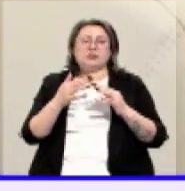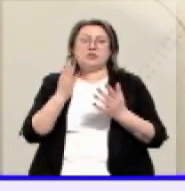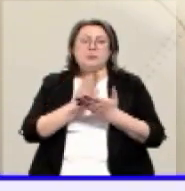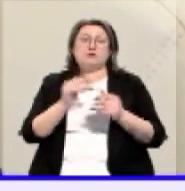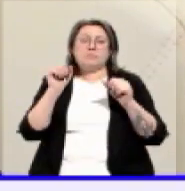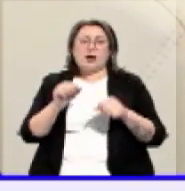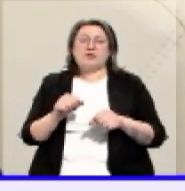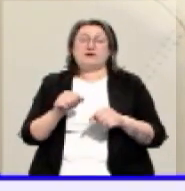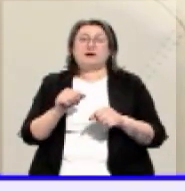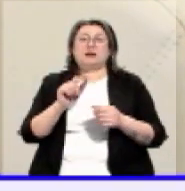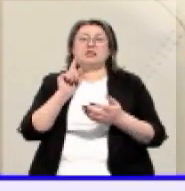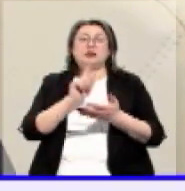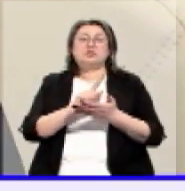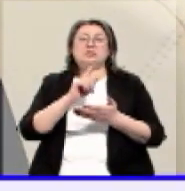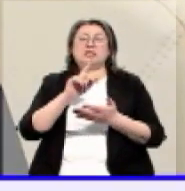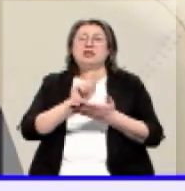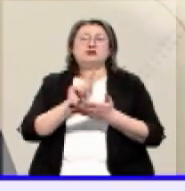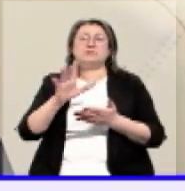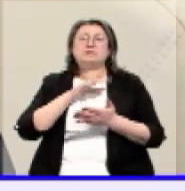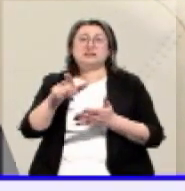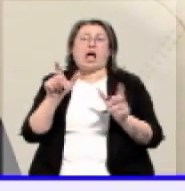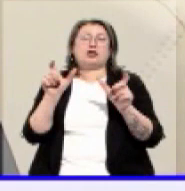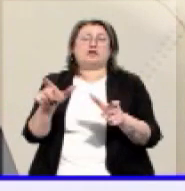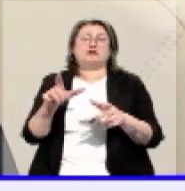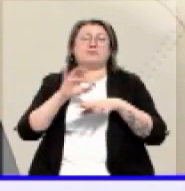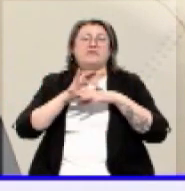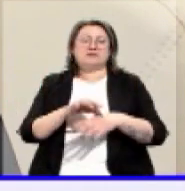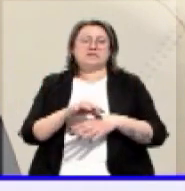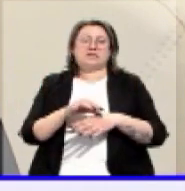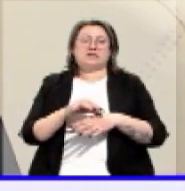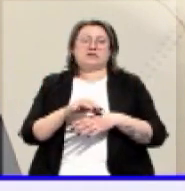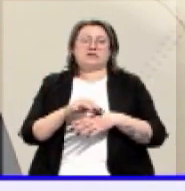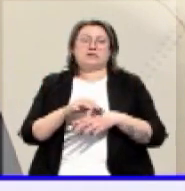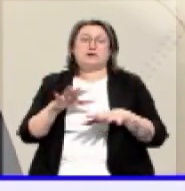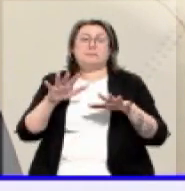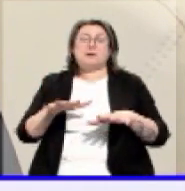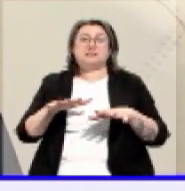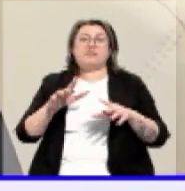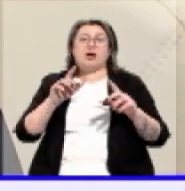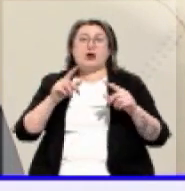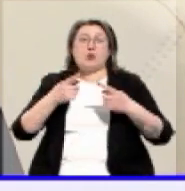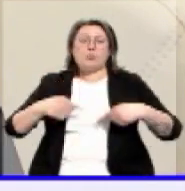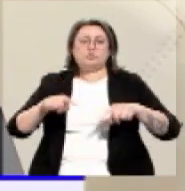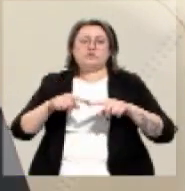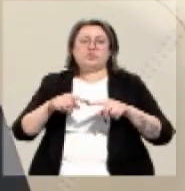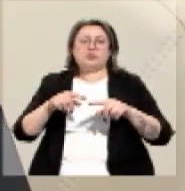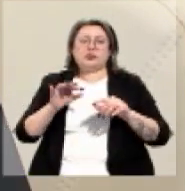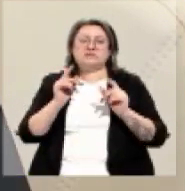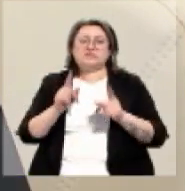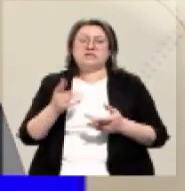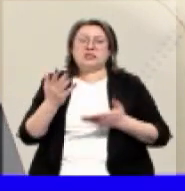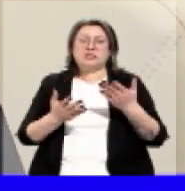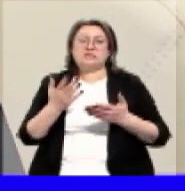имеют право и не должны быть ограничены, да, проведением местного сообщества. И действительно,